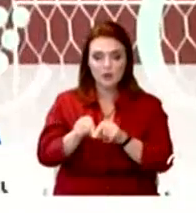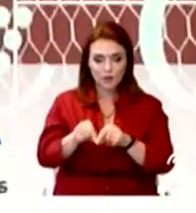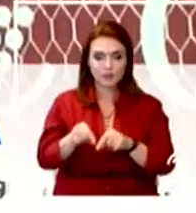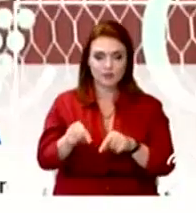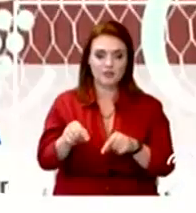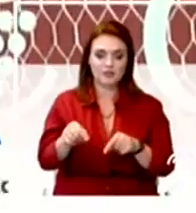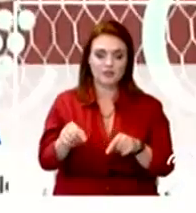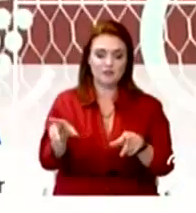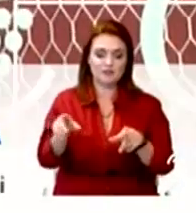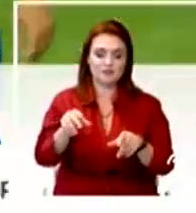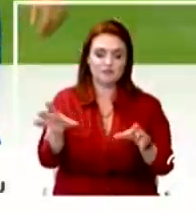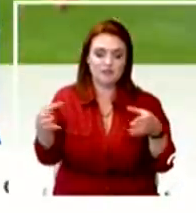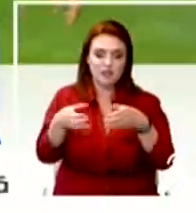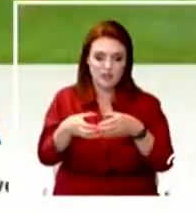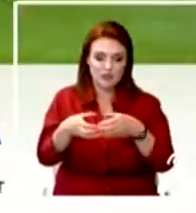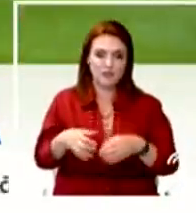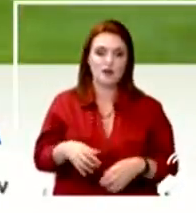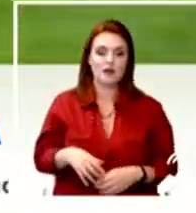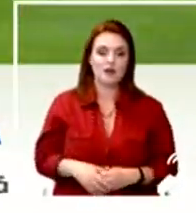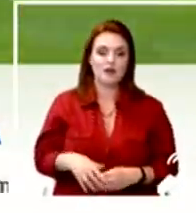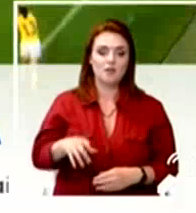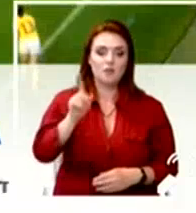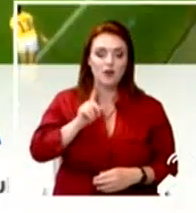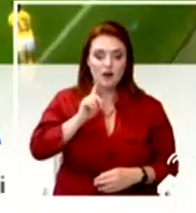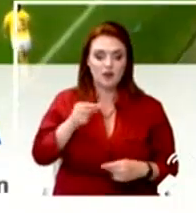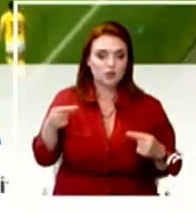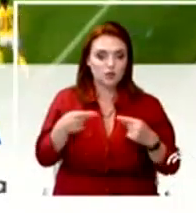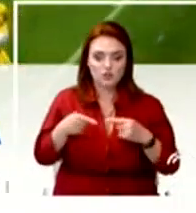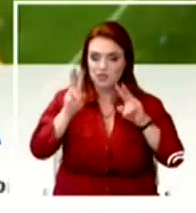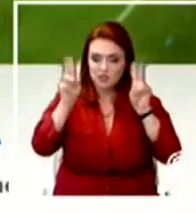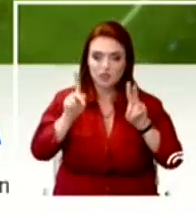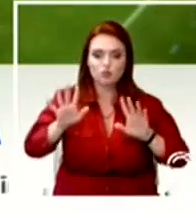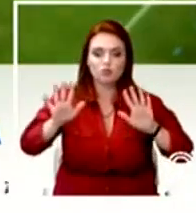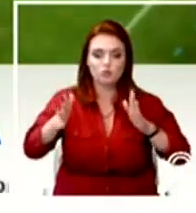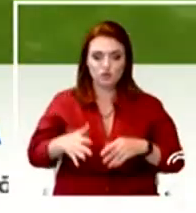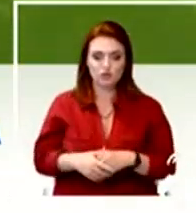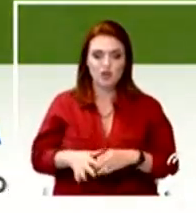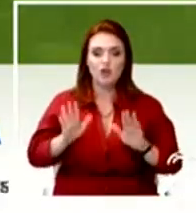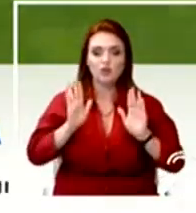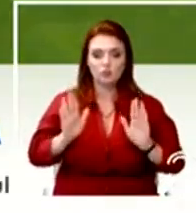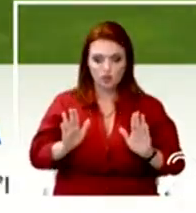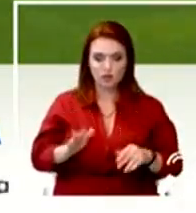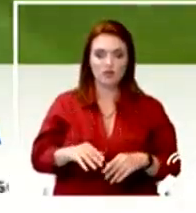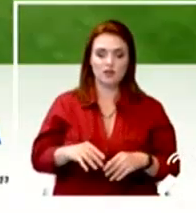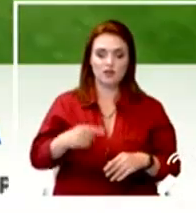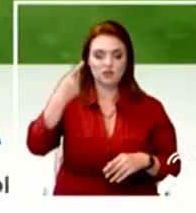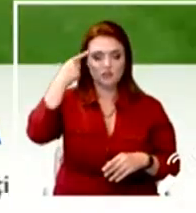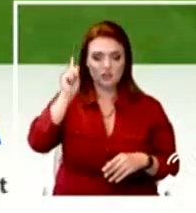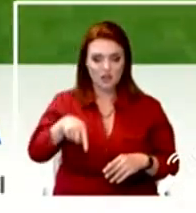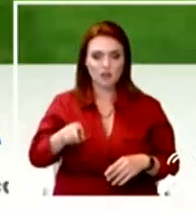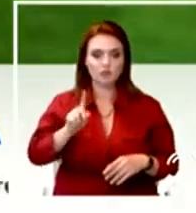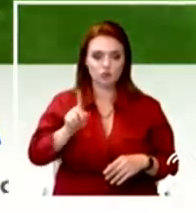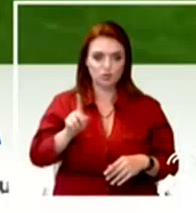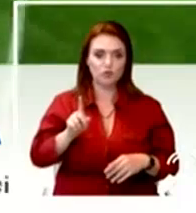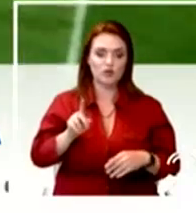echipa Einherji din Islanda. Nu este precizat ce s-a întâmplat, iar clubul a notat doar că tânăra a murit în urma unui accident care a avut loc